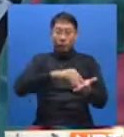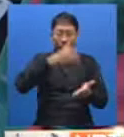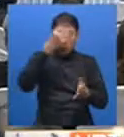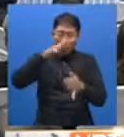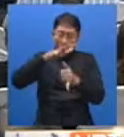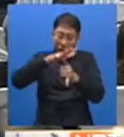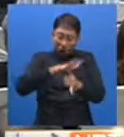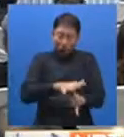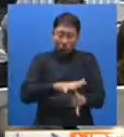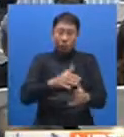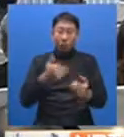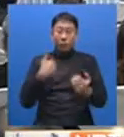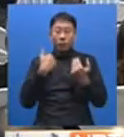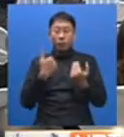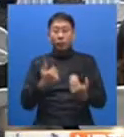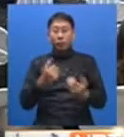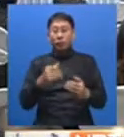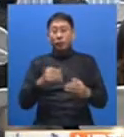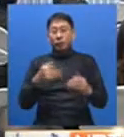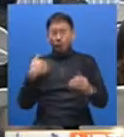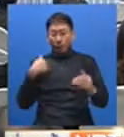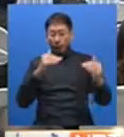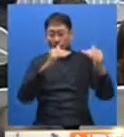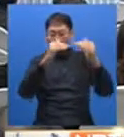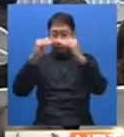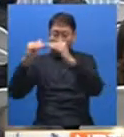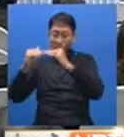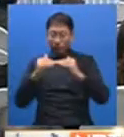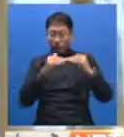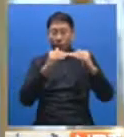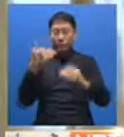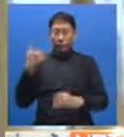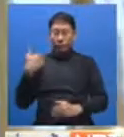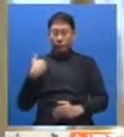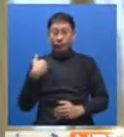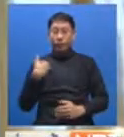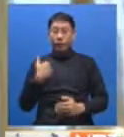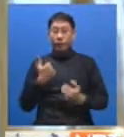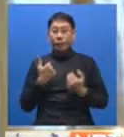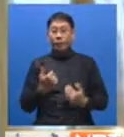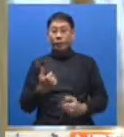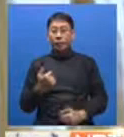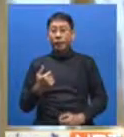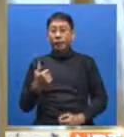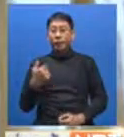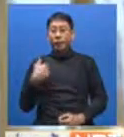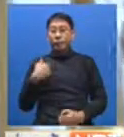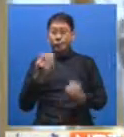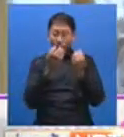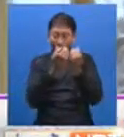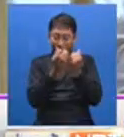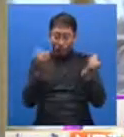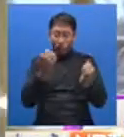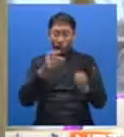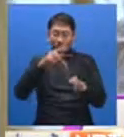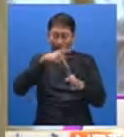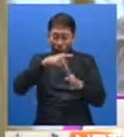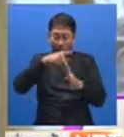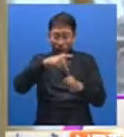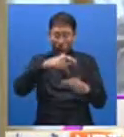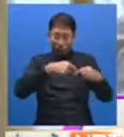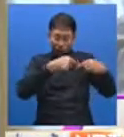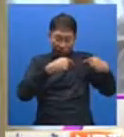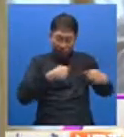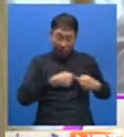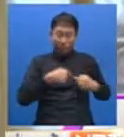านะทางสังคมให้เกิดความเท่าเทียมกันให้ได้ ถ้าเรามีศีลธรรมประจำใจมี